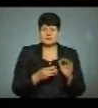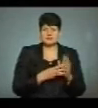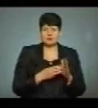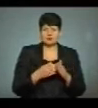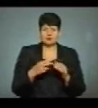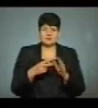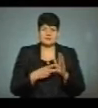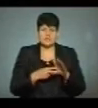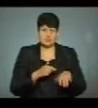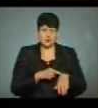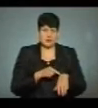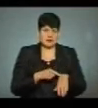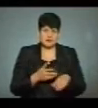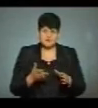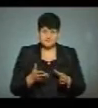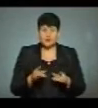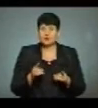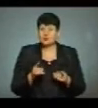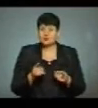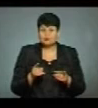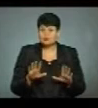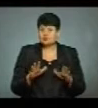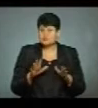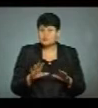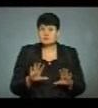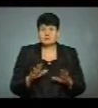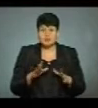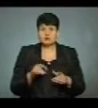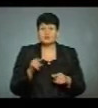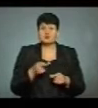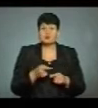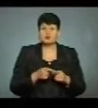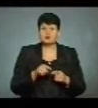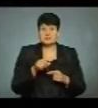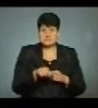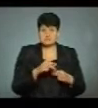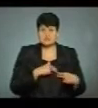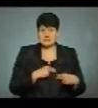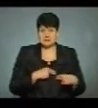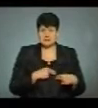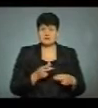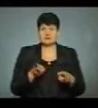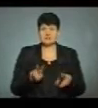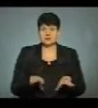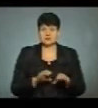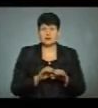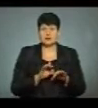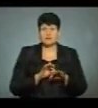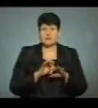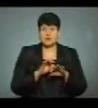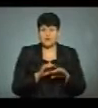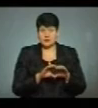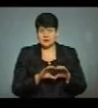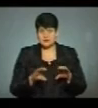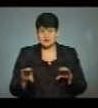до 17 години. Чому, що спонукало даних працівників проводити ці роботи позаурочний час, а